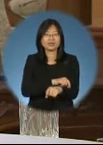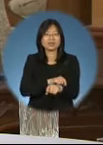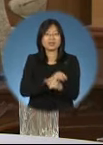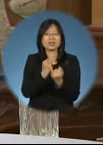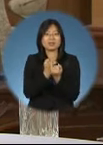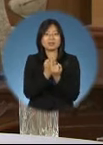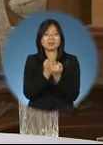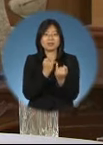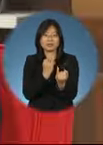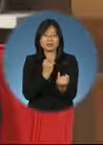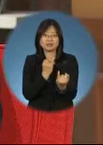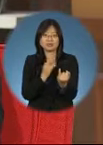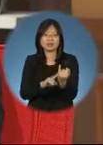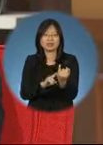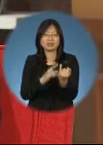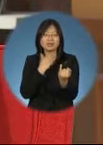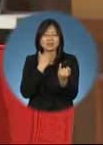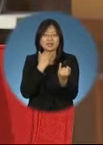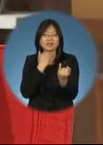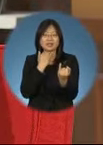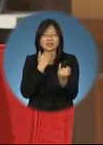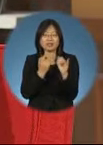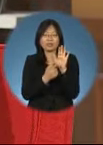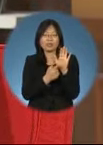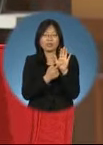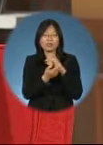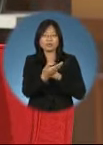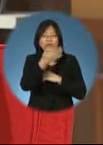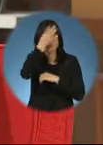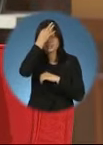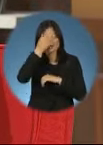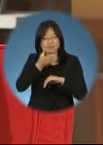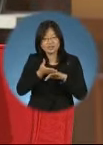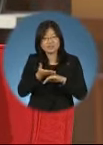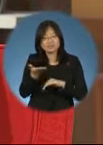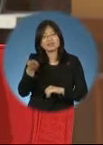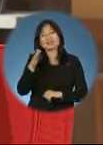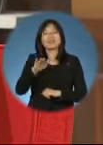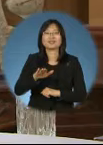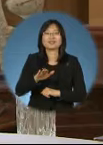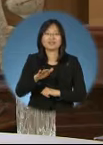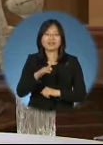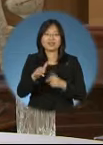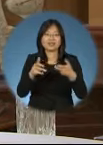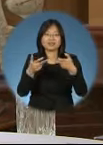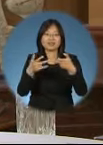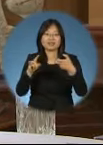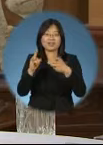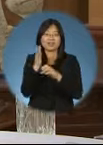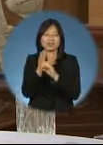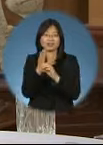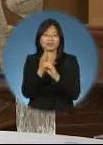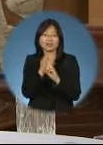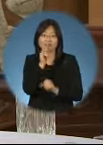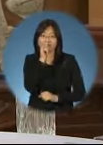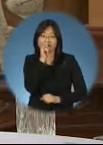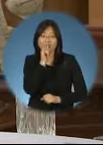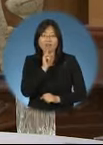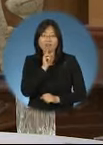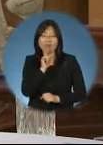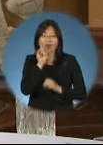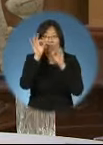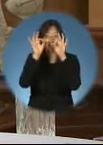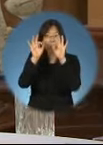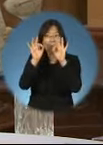미녀의 나이를 공개하는 거는 좀 결례이긴 하지만 70대 중반이신데. 네, 그렇죠. 전혀 그렇게